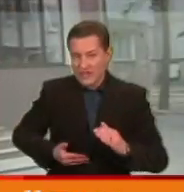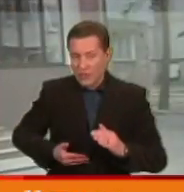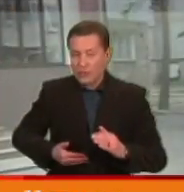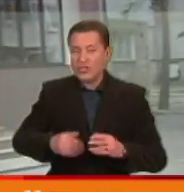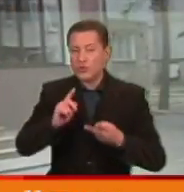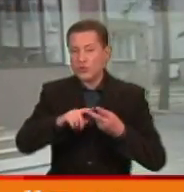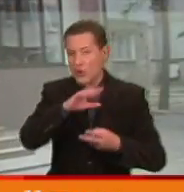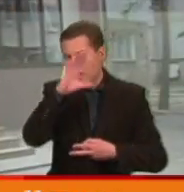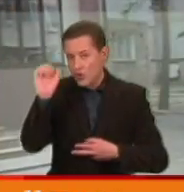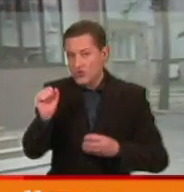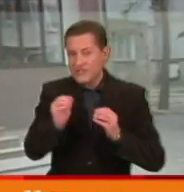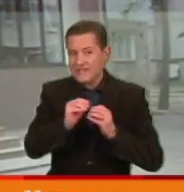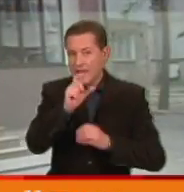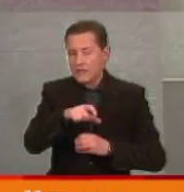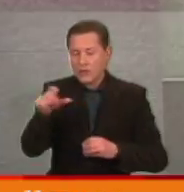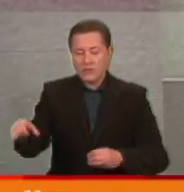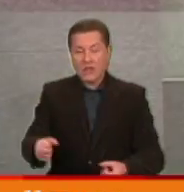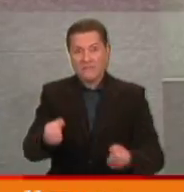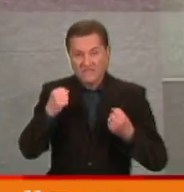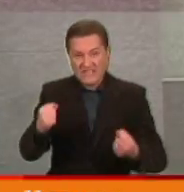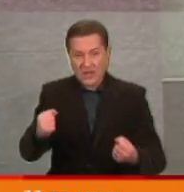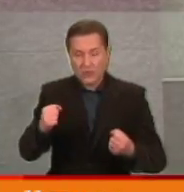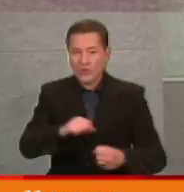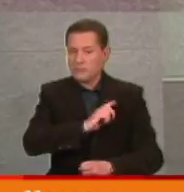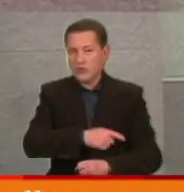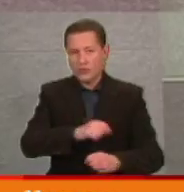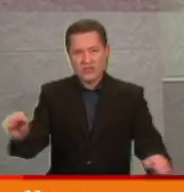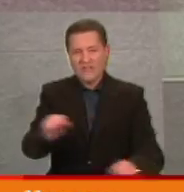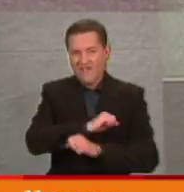другій ночі десятки людей здригнулись від потужного вибуху.